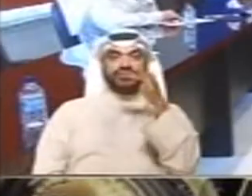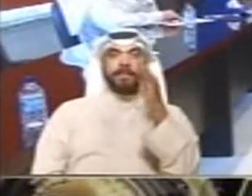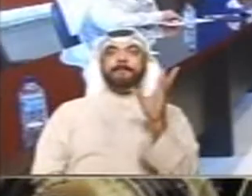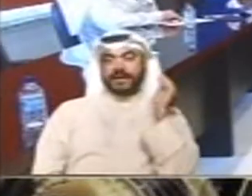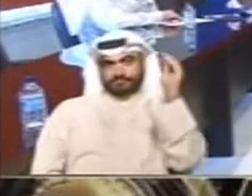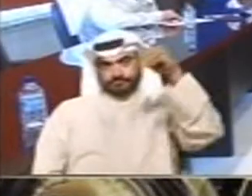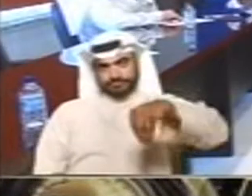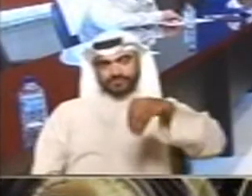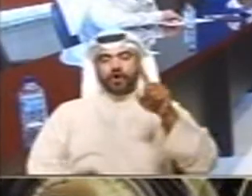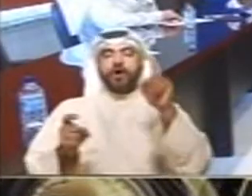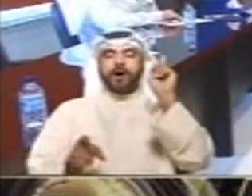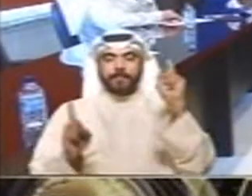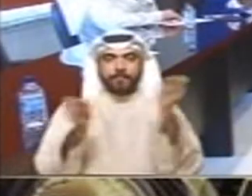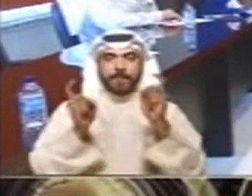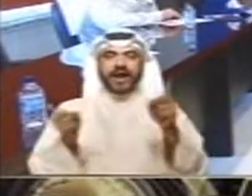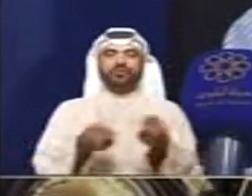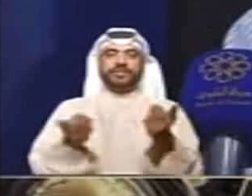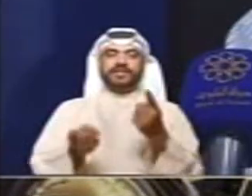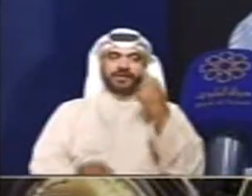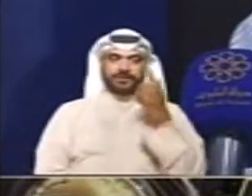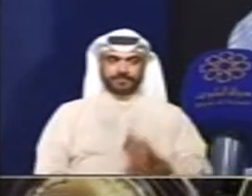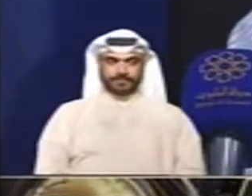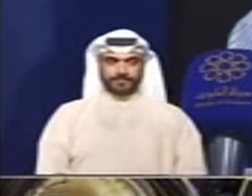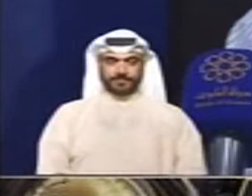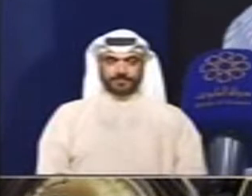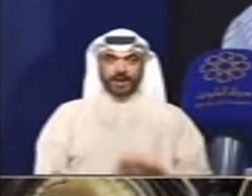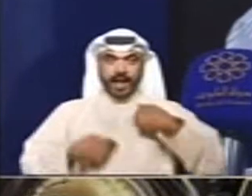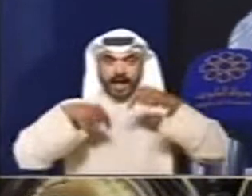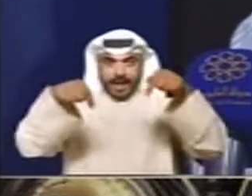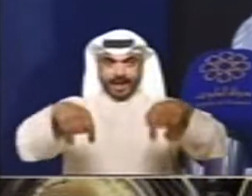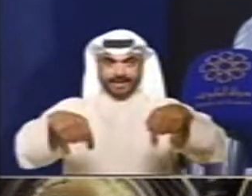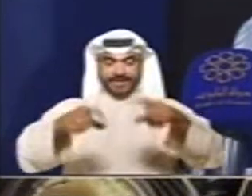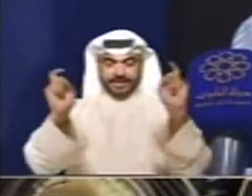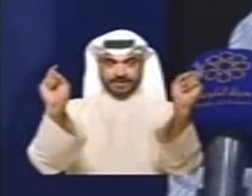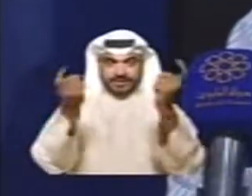في المباريات الودية المقبلة. طبعا في الوقت الحالي الدوري